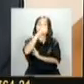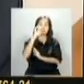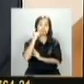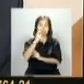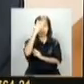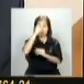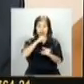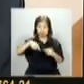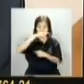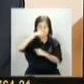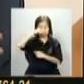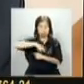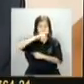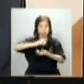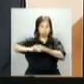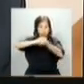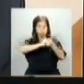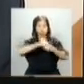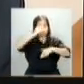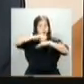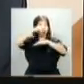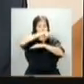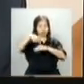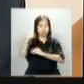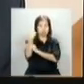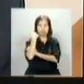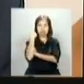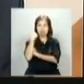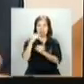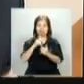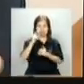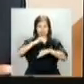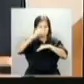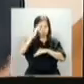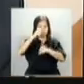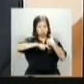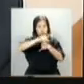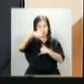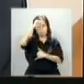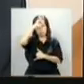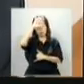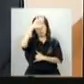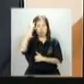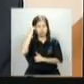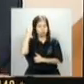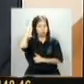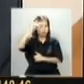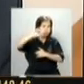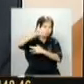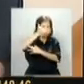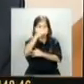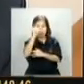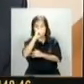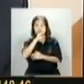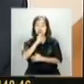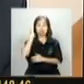ไม่เกิดขึ้นธรรมชาติมนุษย์มันมีมุมหนึ่งที่ไม่โง่หรอกมันฉลาดมนุษย์ทุกคนก็รู้ว่าอนาคตไม่มั่นคงถ้าอนาคตไม่มั่นคง